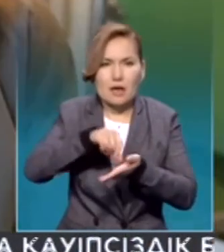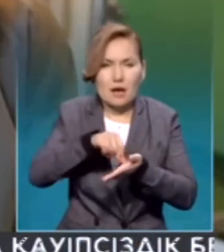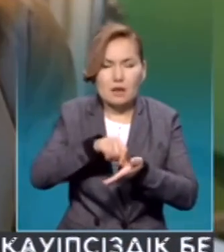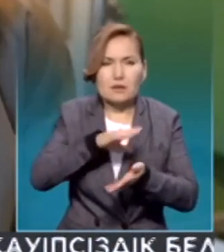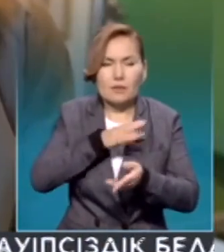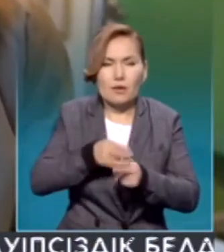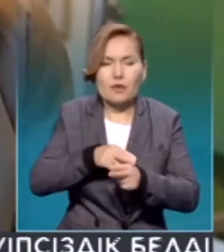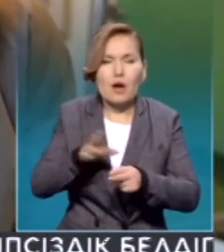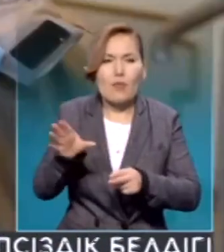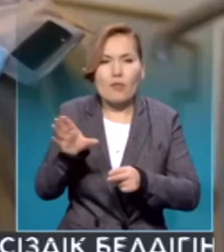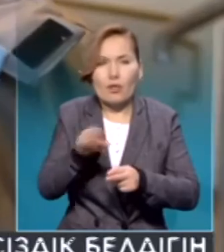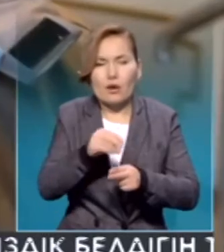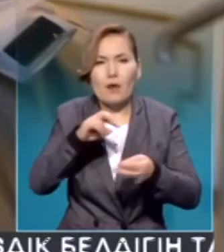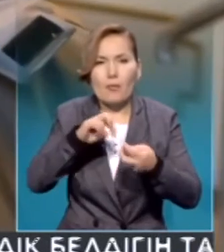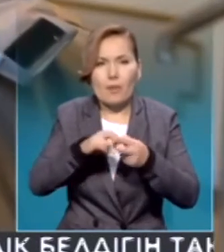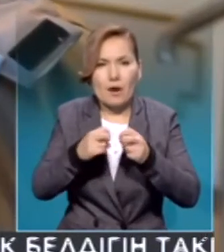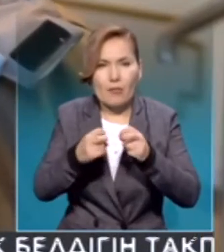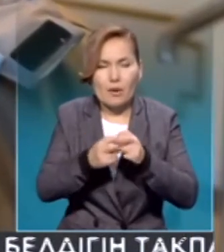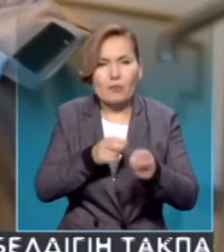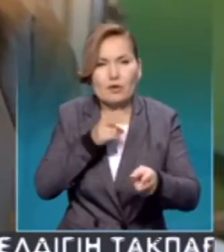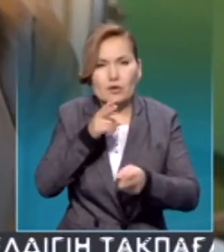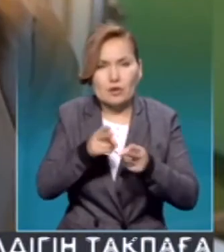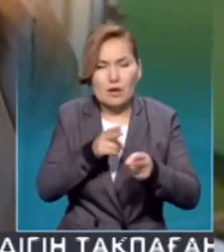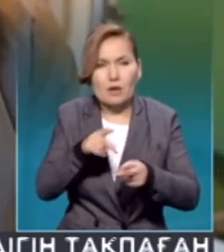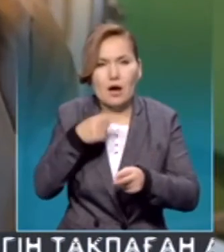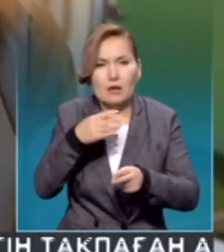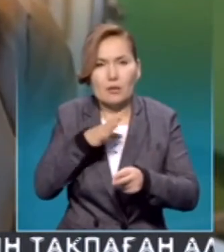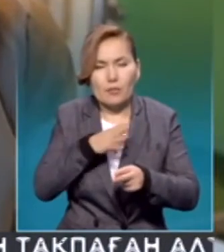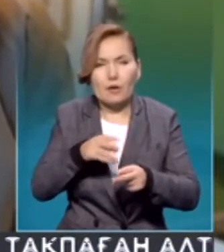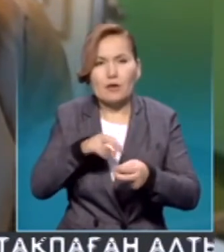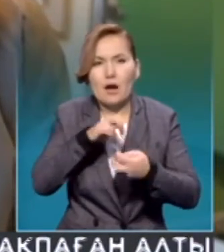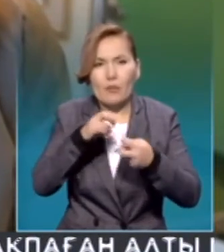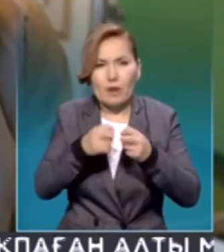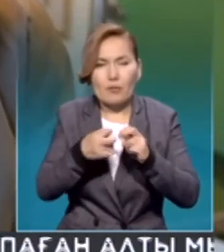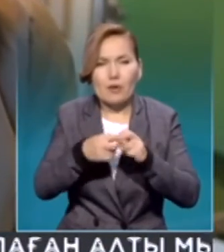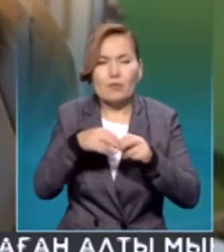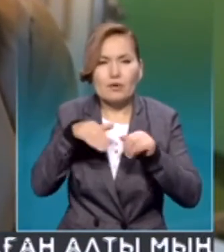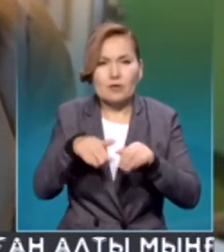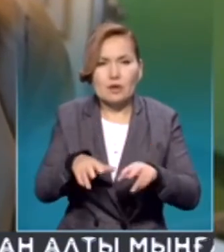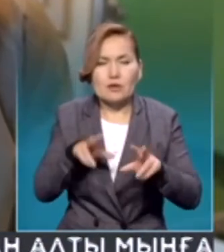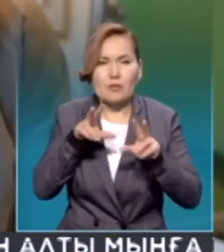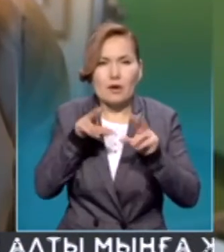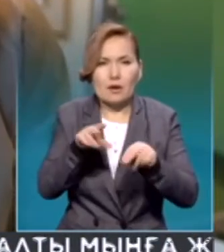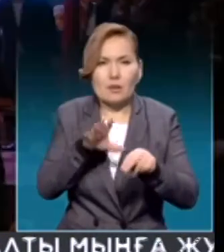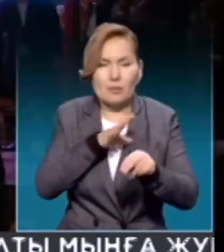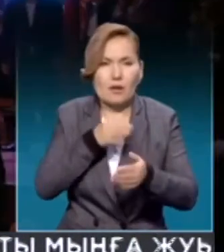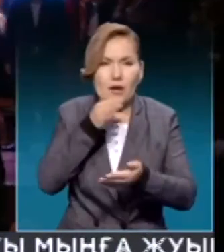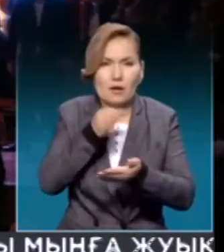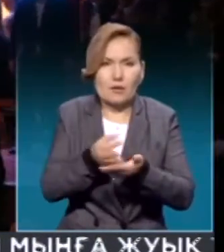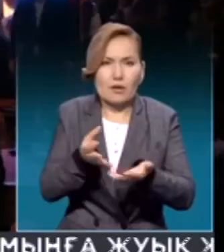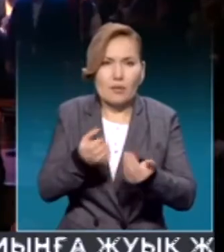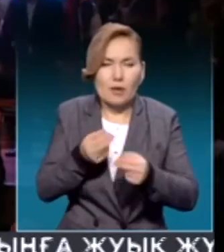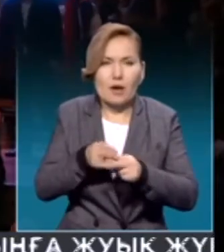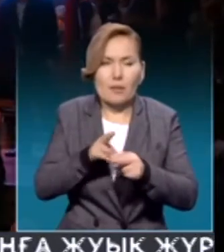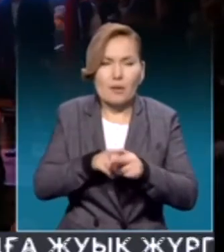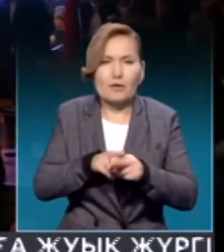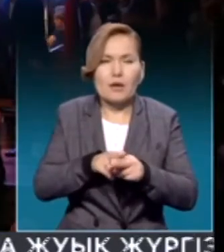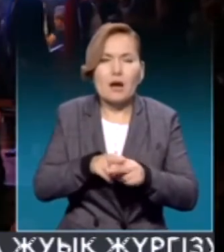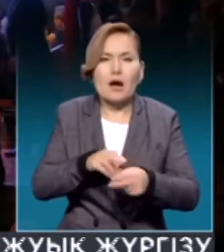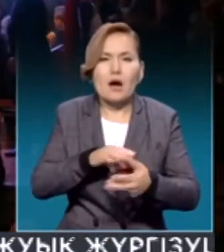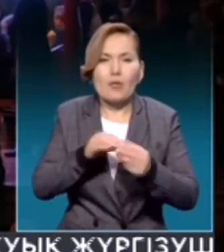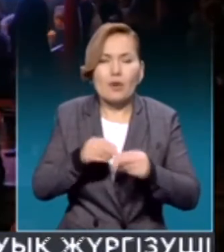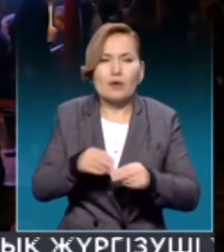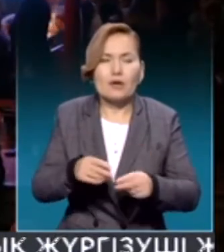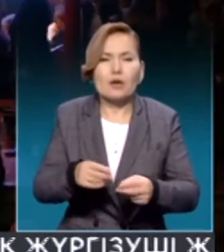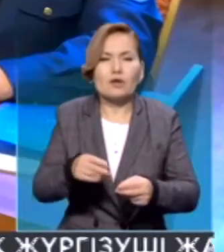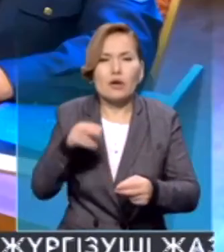арқасында көзбегіз мына тірлігімізді шешіп таптым деп жауабым сұрағыма жауап. Түрлі концерттер мен шығармашылық кештер